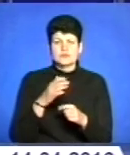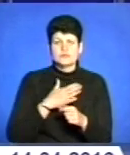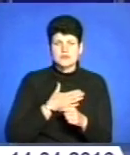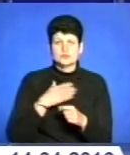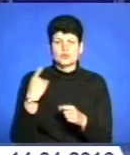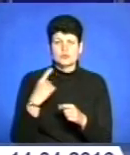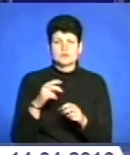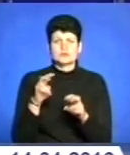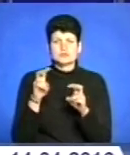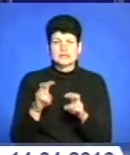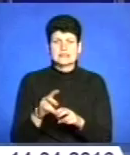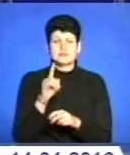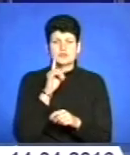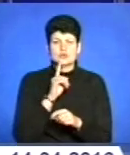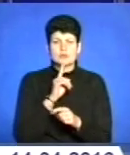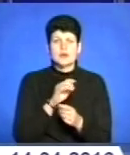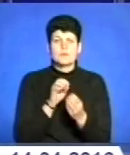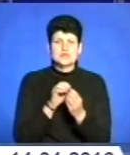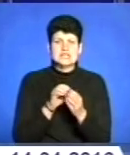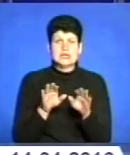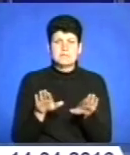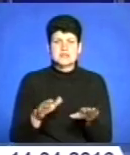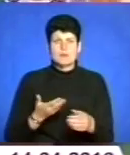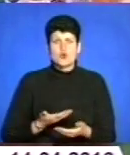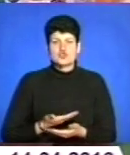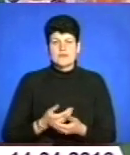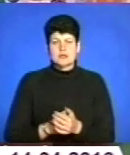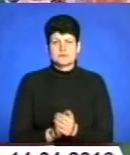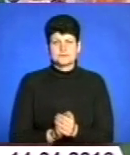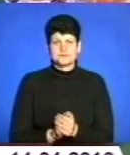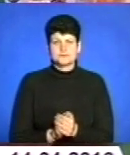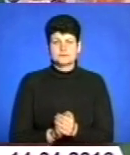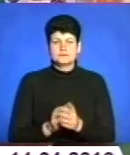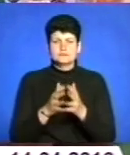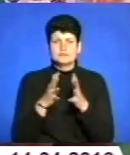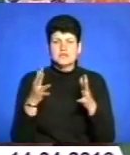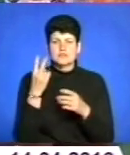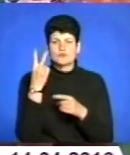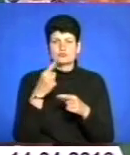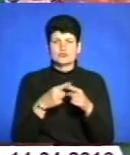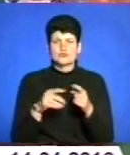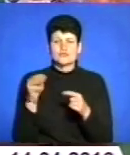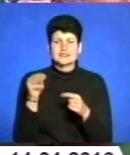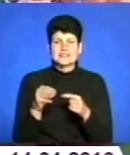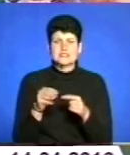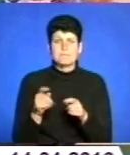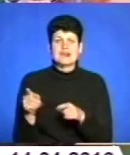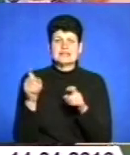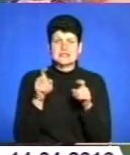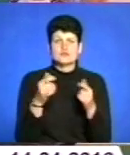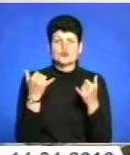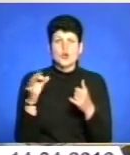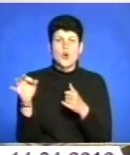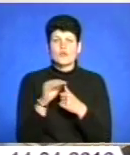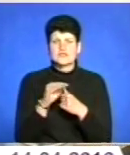краю, оселяючись тимчасово або ж на постійне місце проживання. Більше 2,5 тисяч переселенців сьогодні